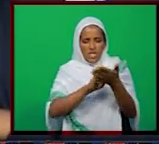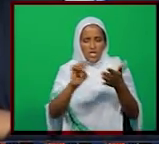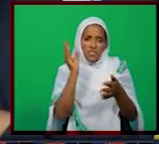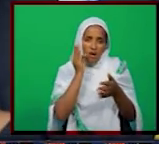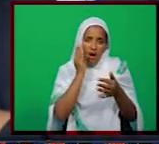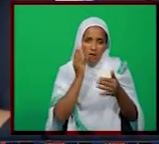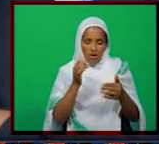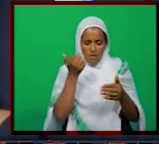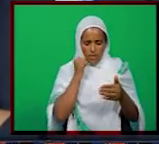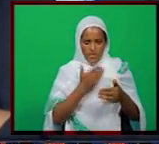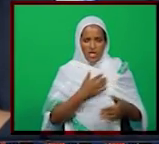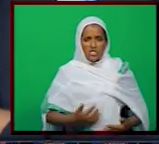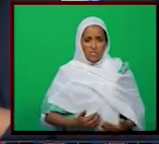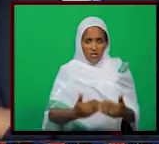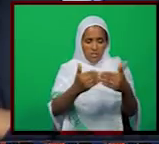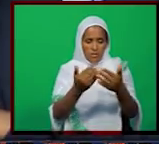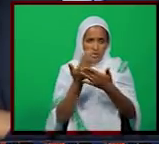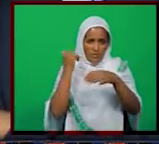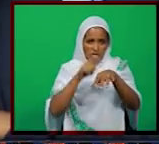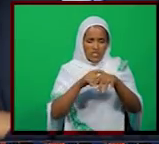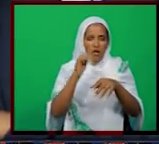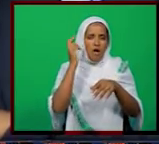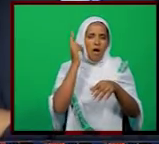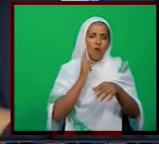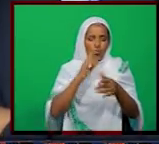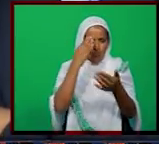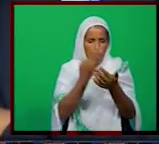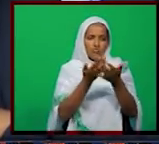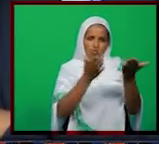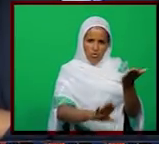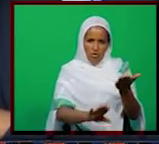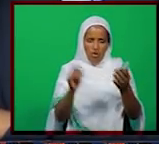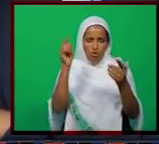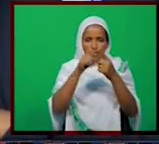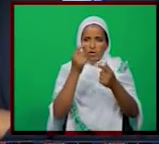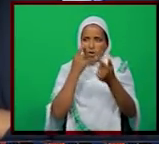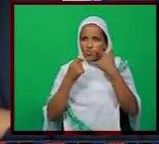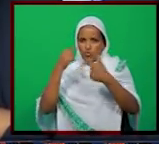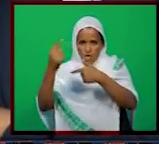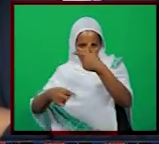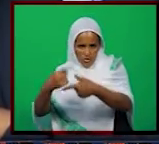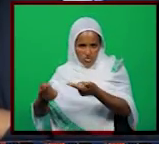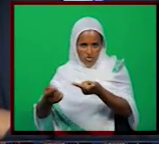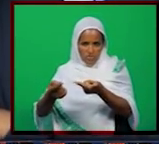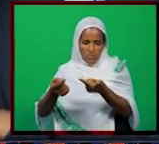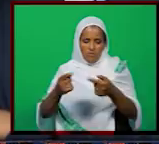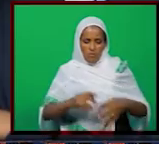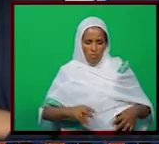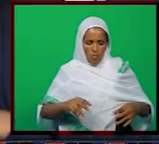እናቷ ቅዱሳና እመቤታችንን ጸንሳ በነበረች ጊዜ ያጎቷ ልጅ ሞተ። ወደ ለቅሶ